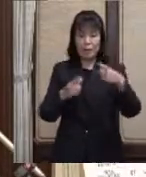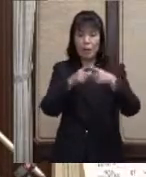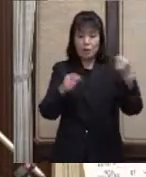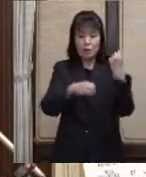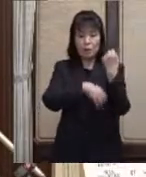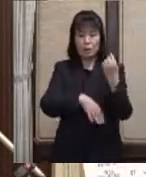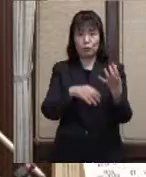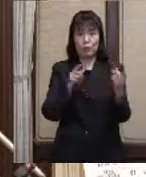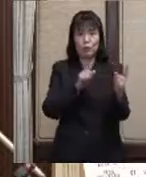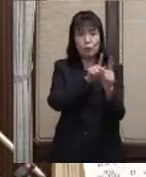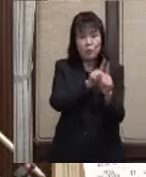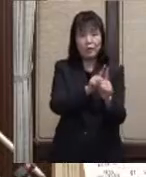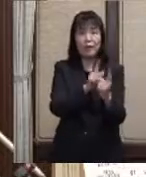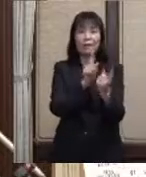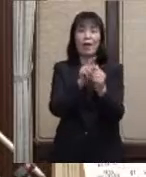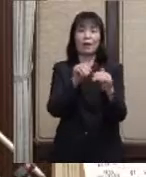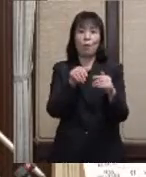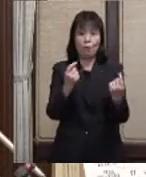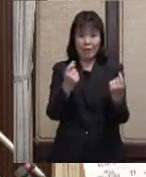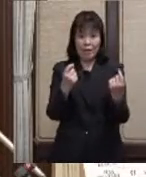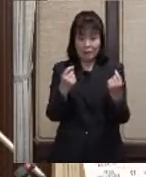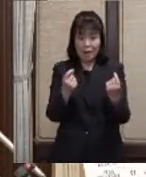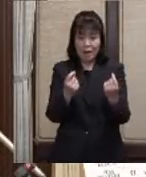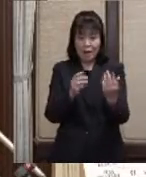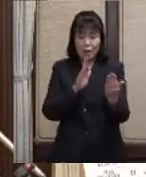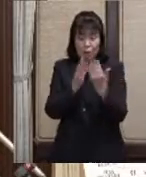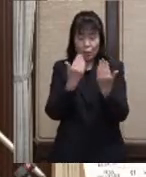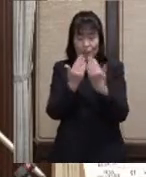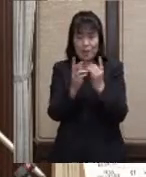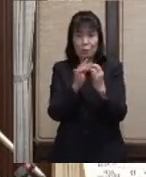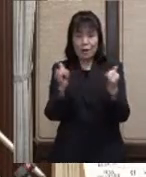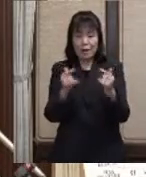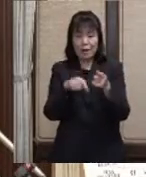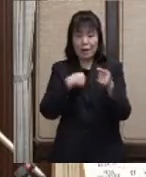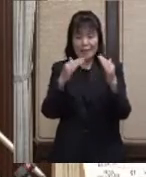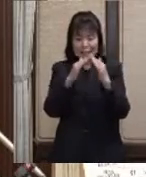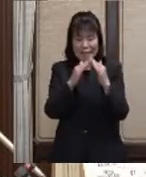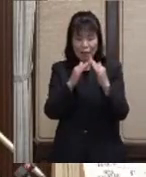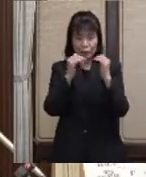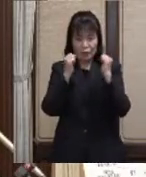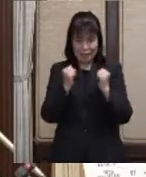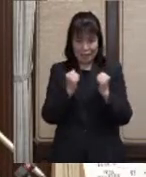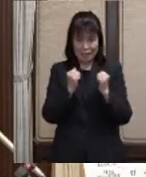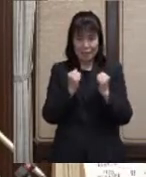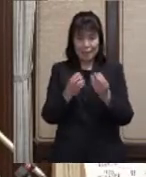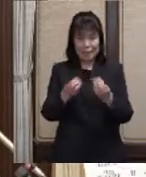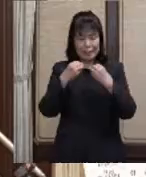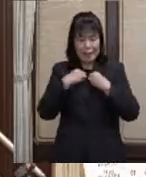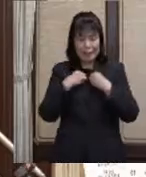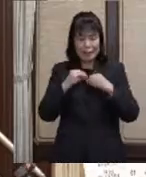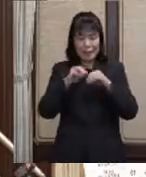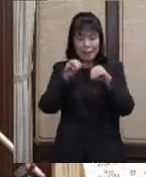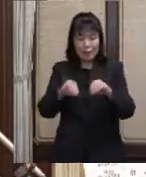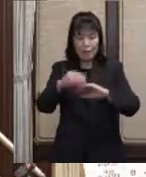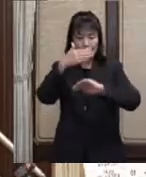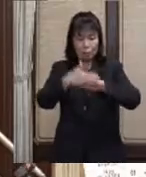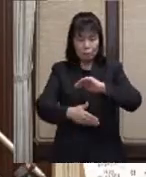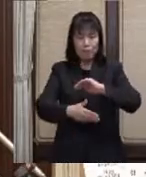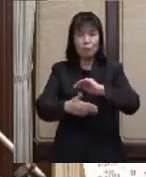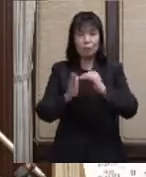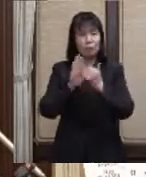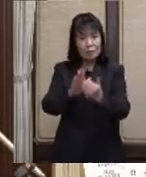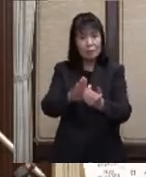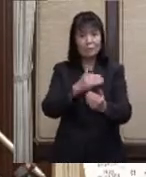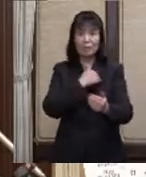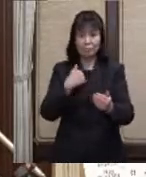の基準に沿った対応、これは濃厚接触者については自宅待機により感染拡大を防ぐことが可能で